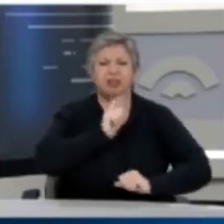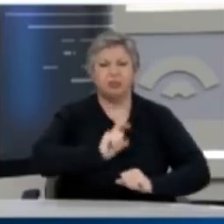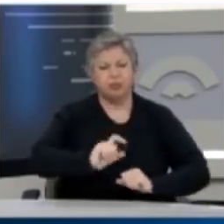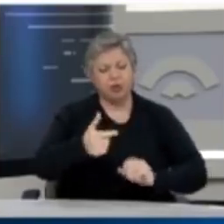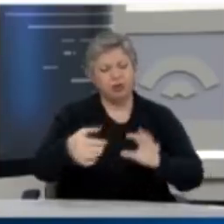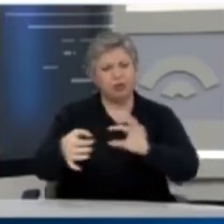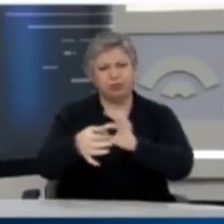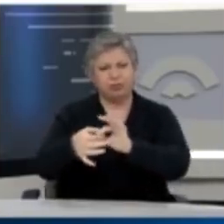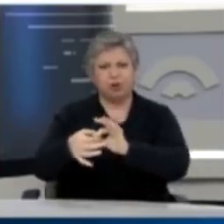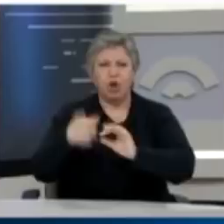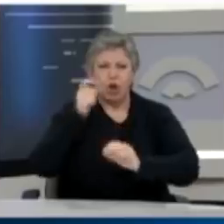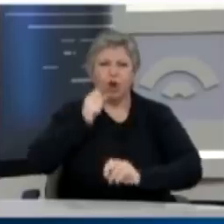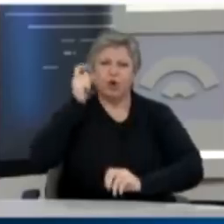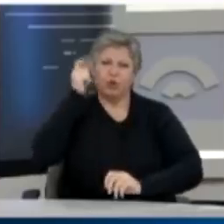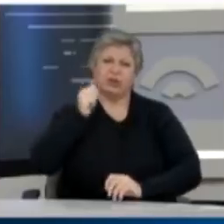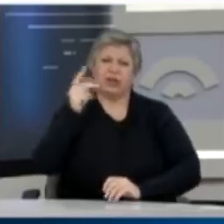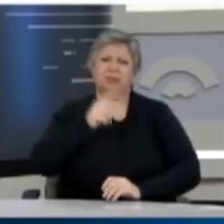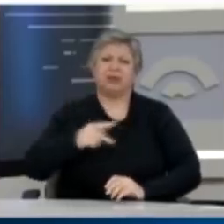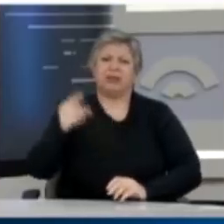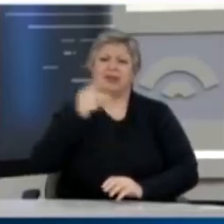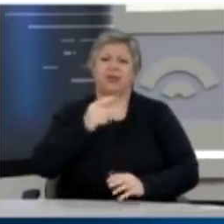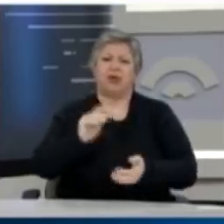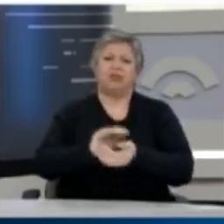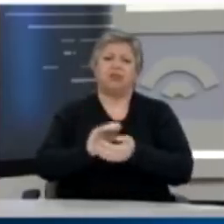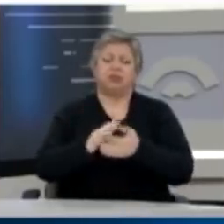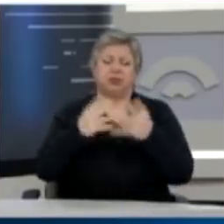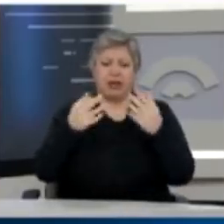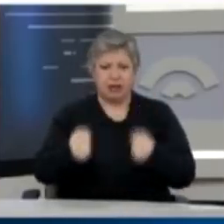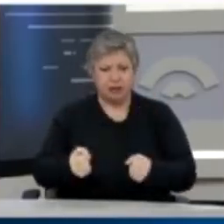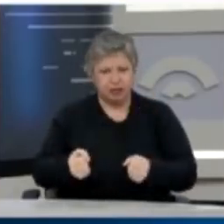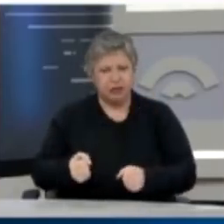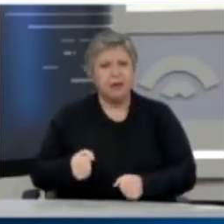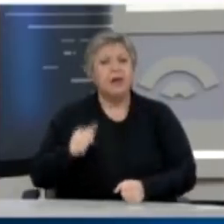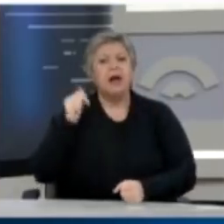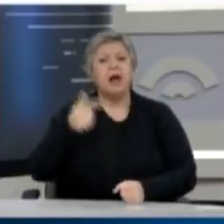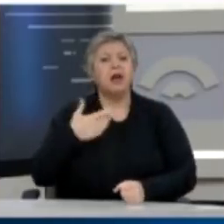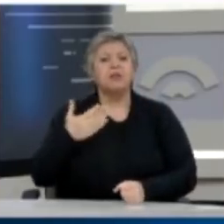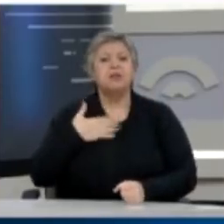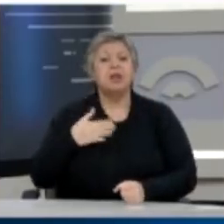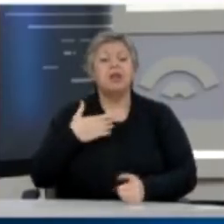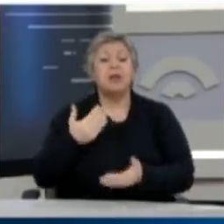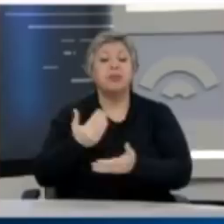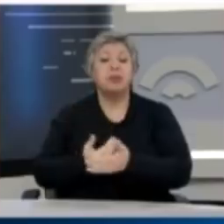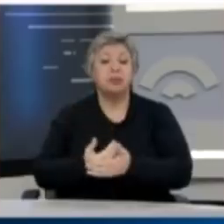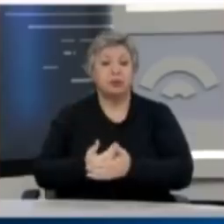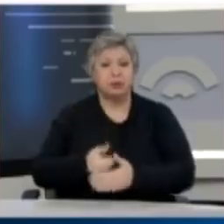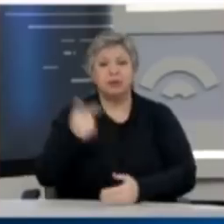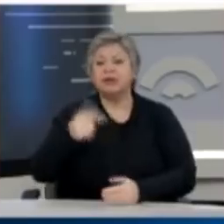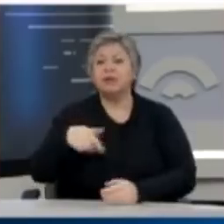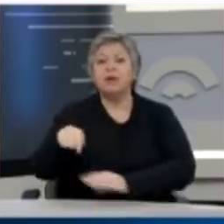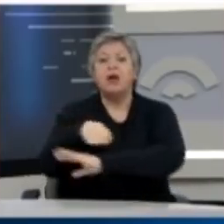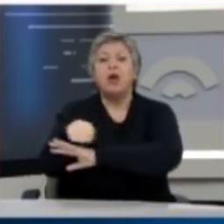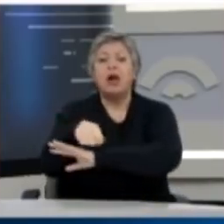περιλαμβάνει κάποια υπερώριμα, πιστεύουμε, αιτήματα. Τέτοιο είναι η εκλογή της ηγεσίας της δικαιοσύνης από